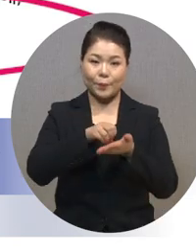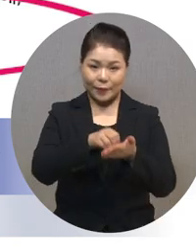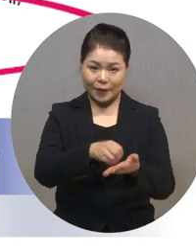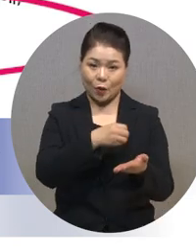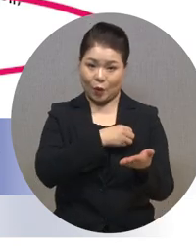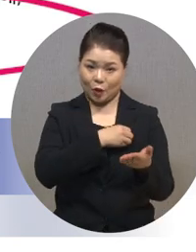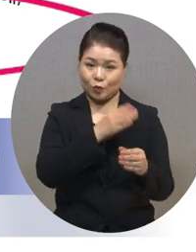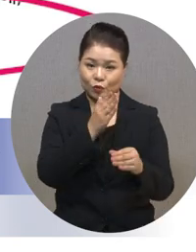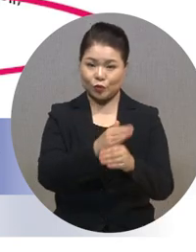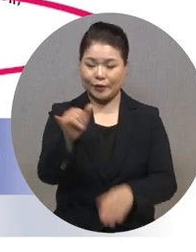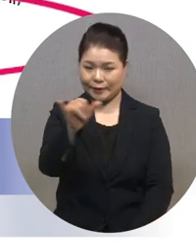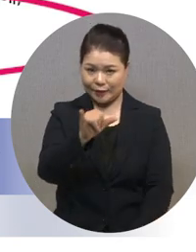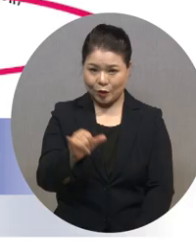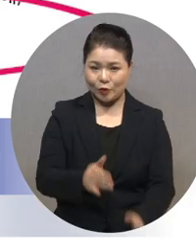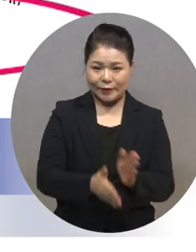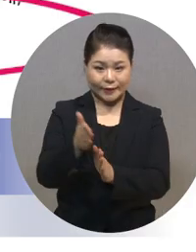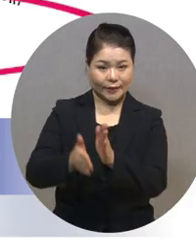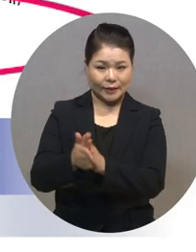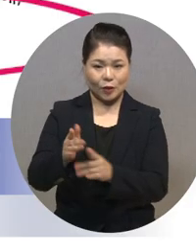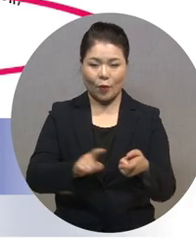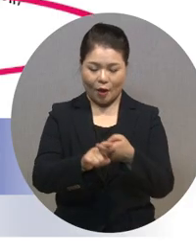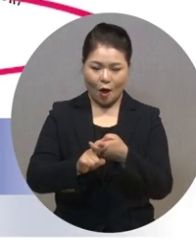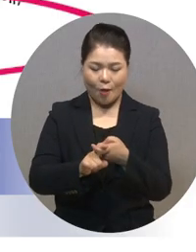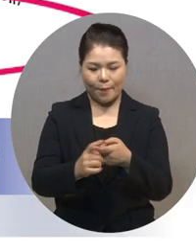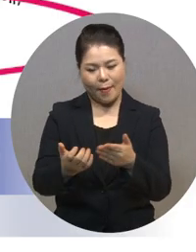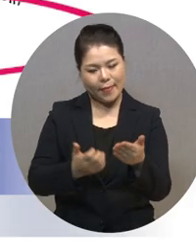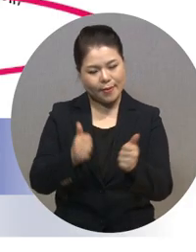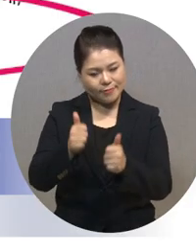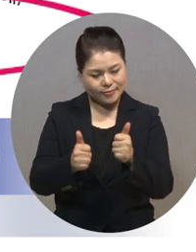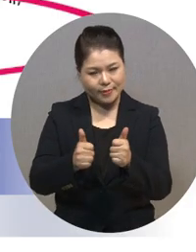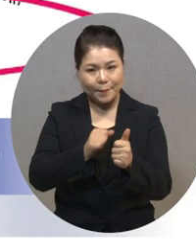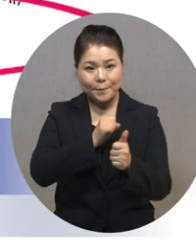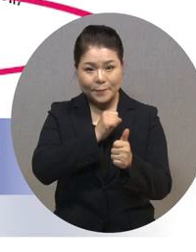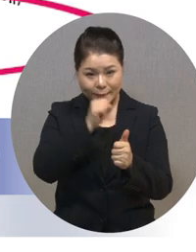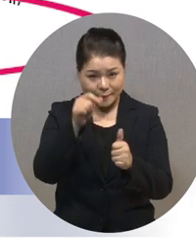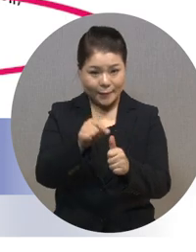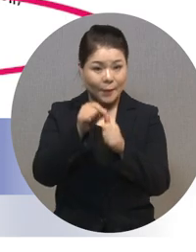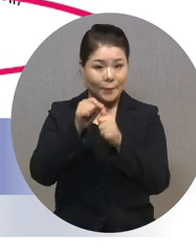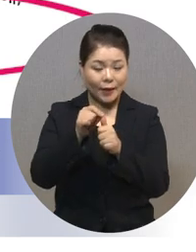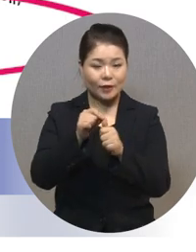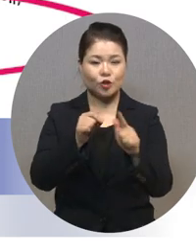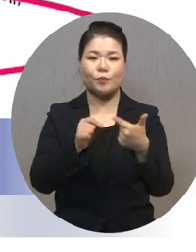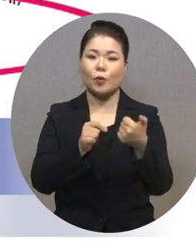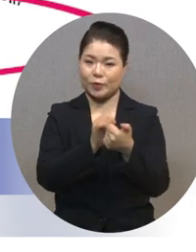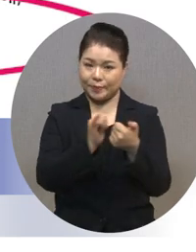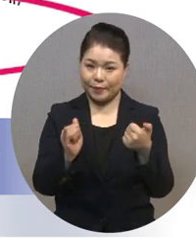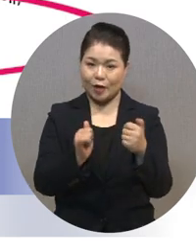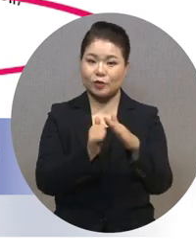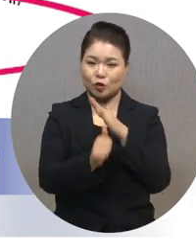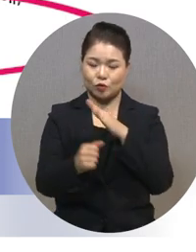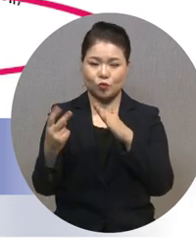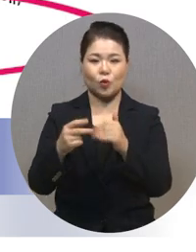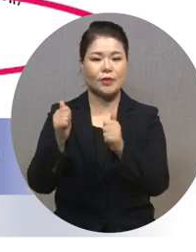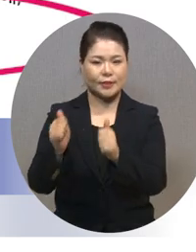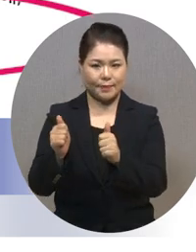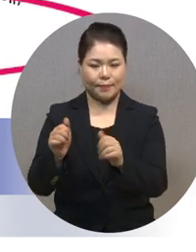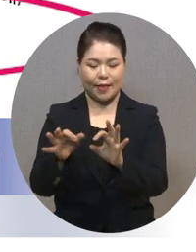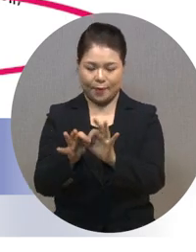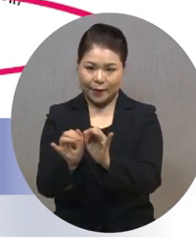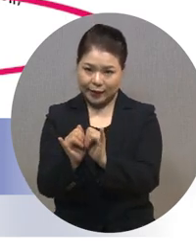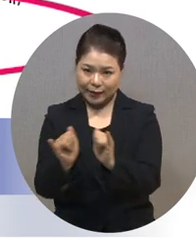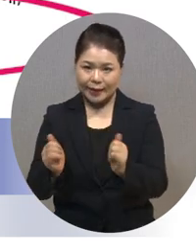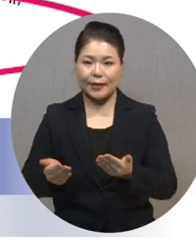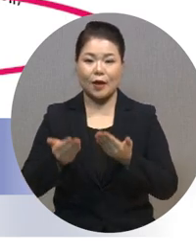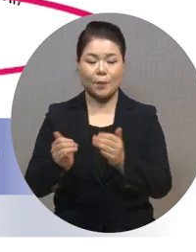전국 각 시도 연합회에 예선전을 통해 선발된 650여 명의 선수를 포함해 심판과 관계자